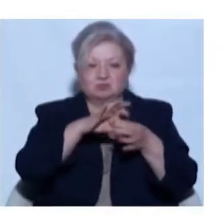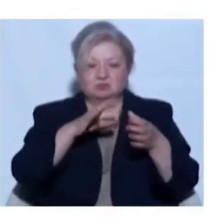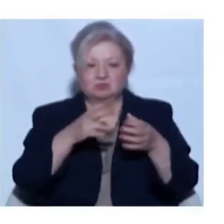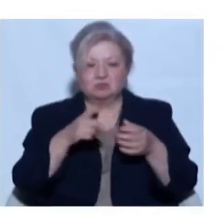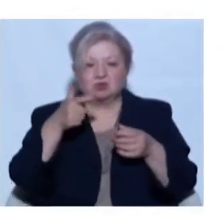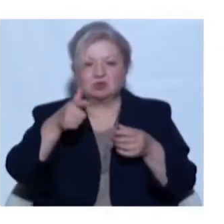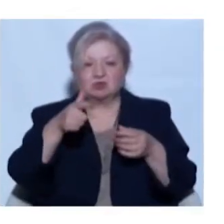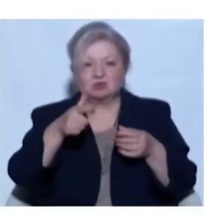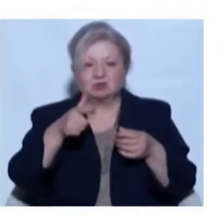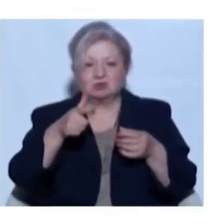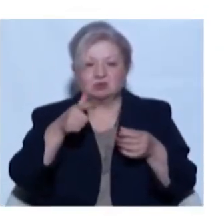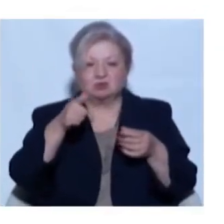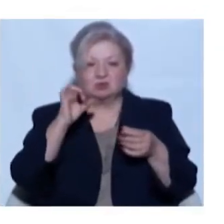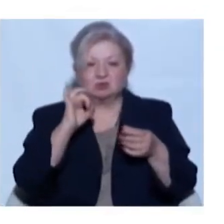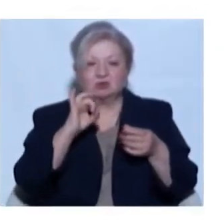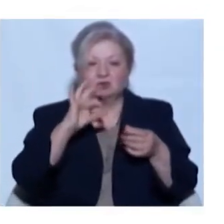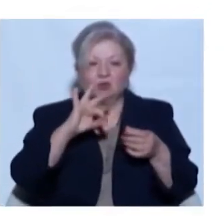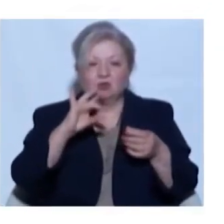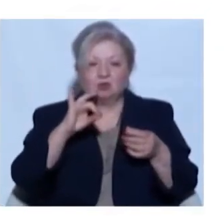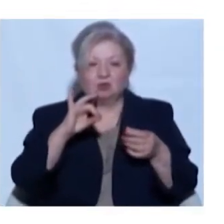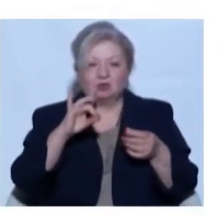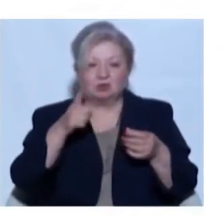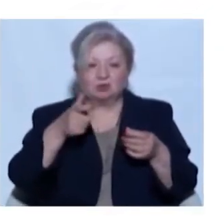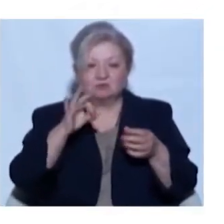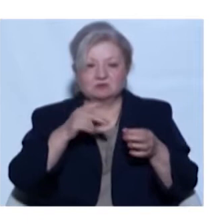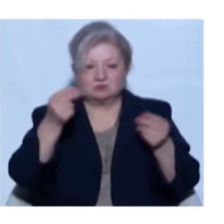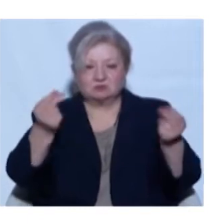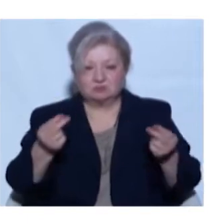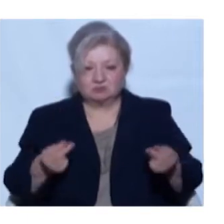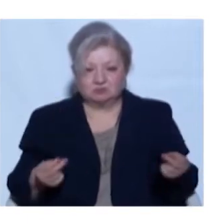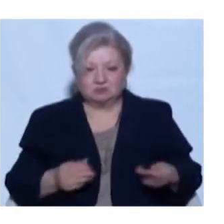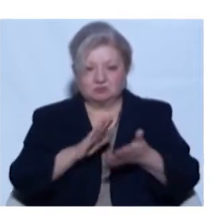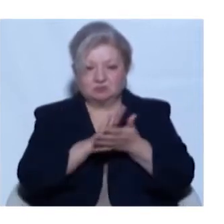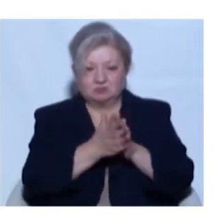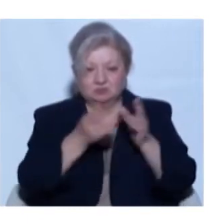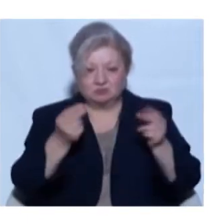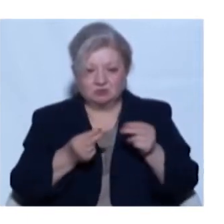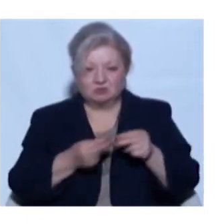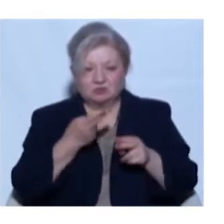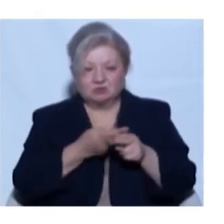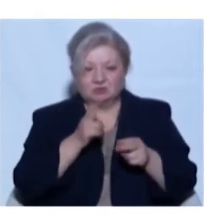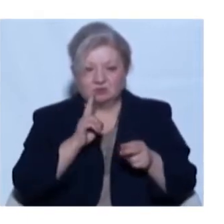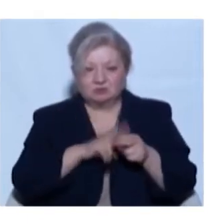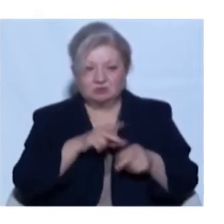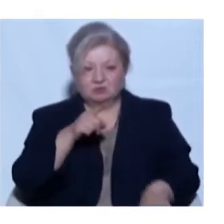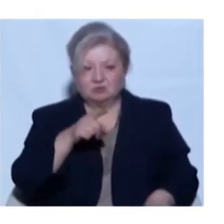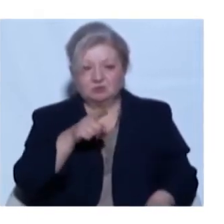ამან გამოიწვია ის, რომ გარკვეულწილად ქართლახეთის სამეფოს შეეზღუდა საგარეო ორიენტაცია